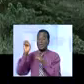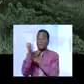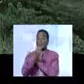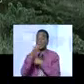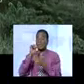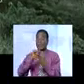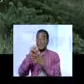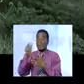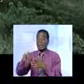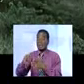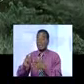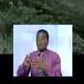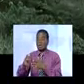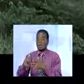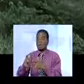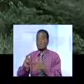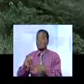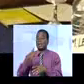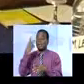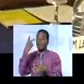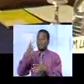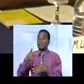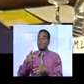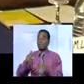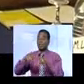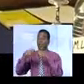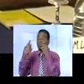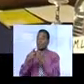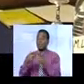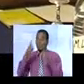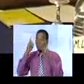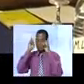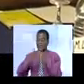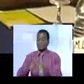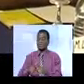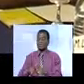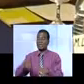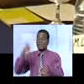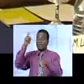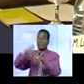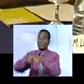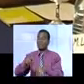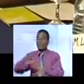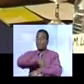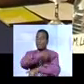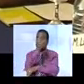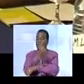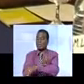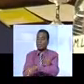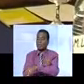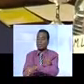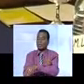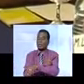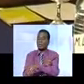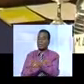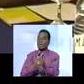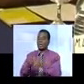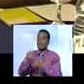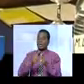l'avenir, les deux entités ont décidé d'impliquer davantage les autorités